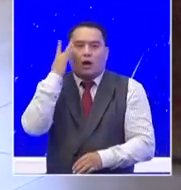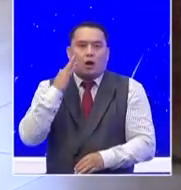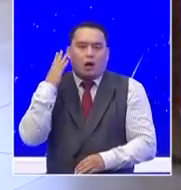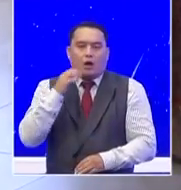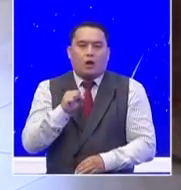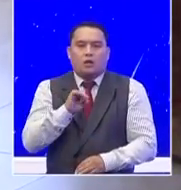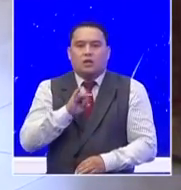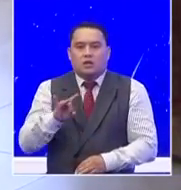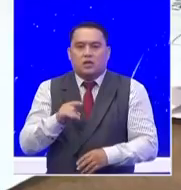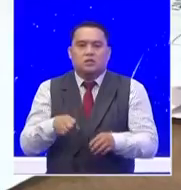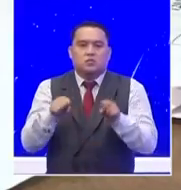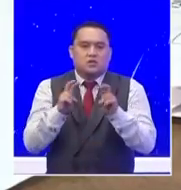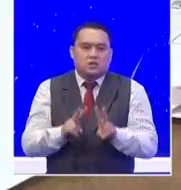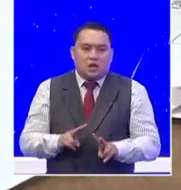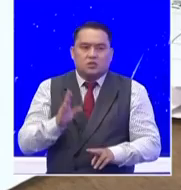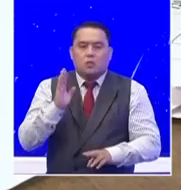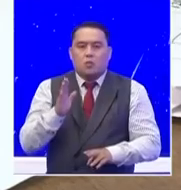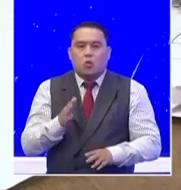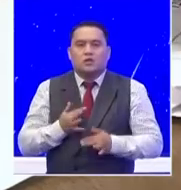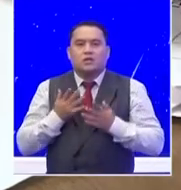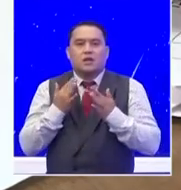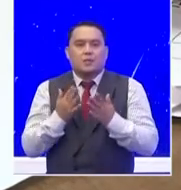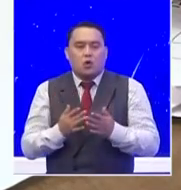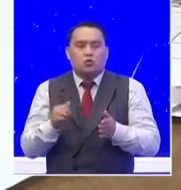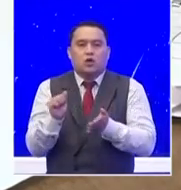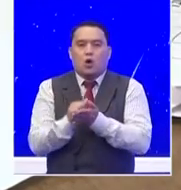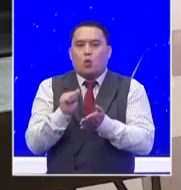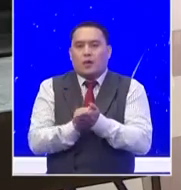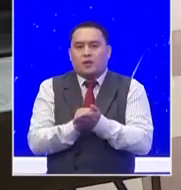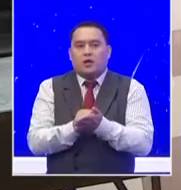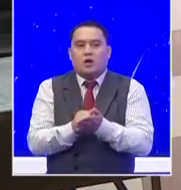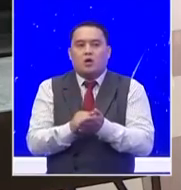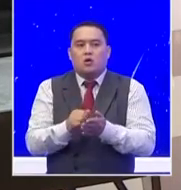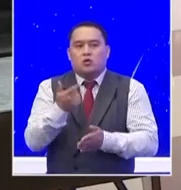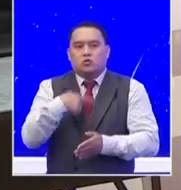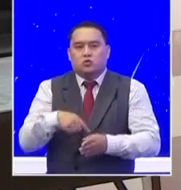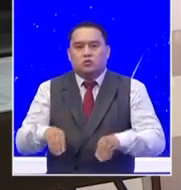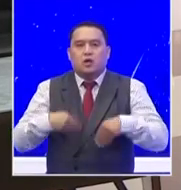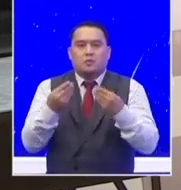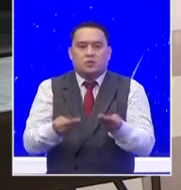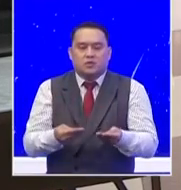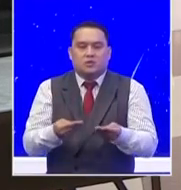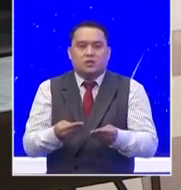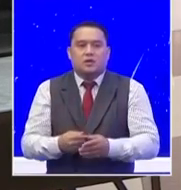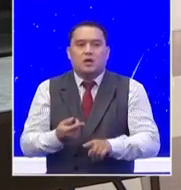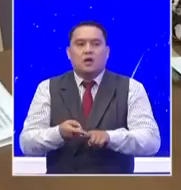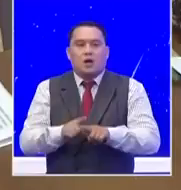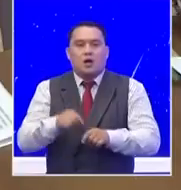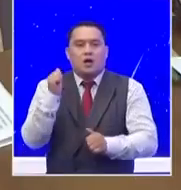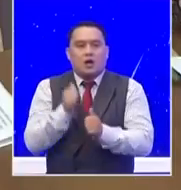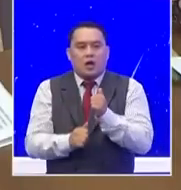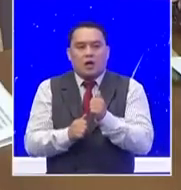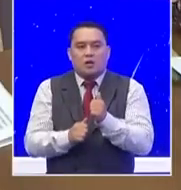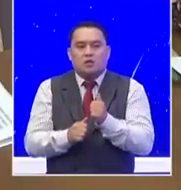IT саласының маманы болу. Талабы зор талапкер құжаттарын оқу орнына өзі келіп тапсыруды жөн көріпті. Әрі білім